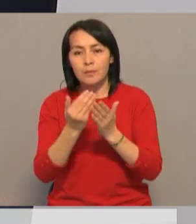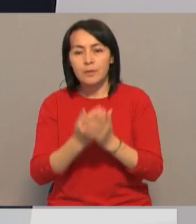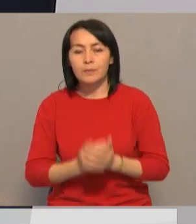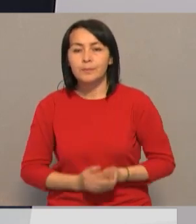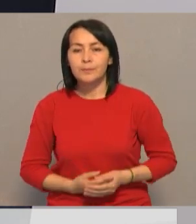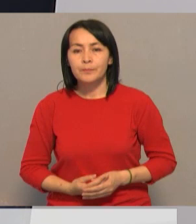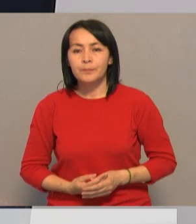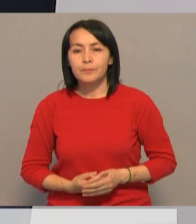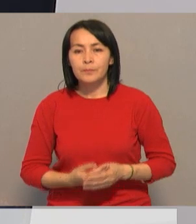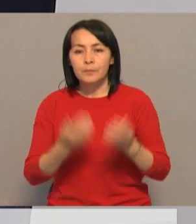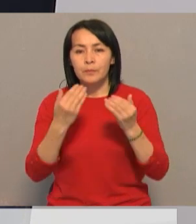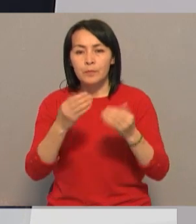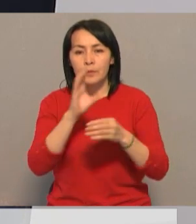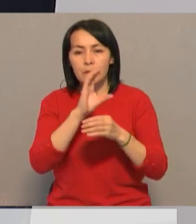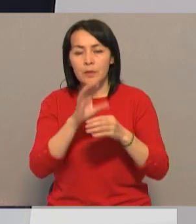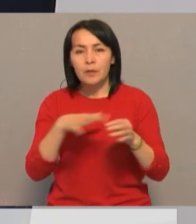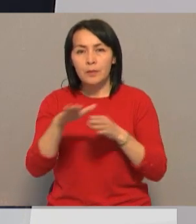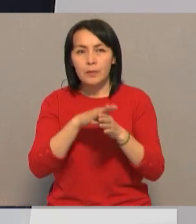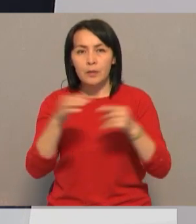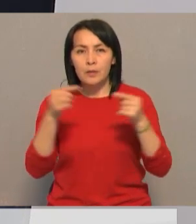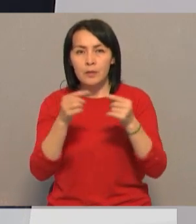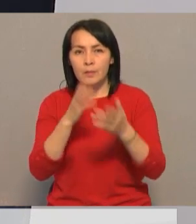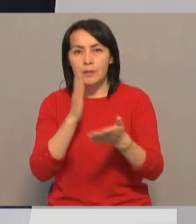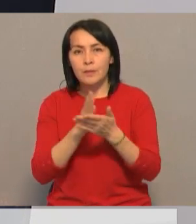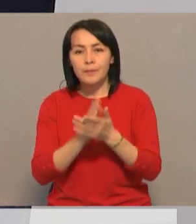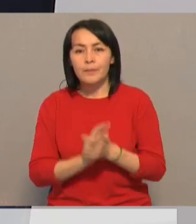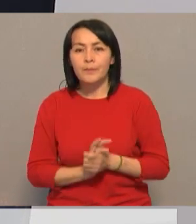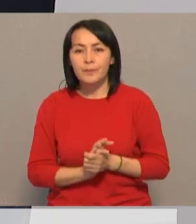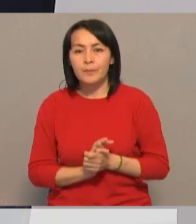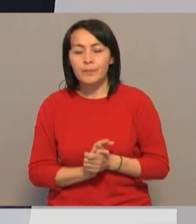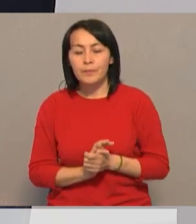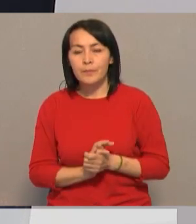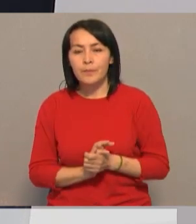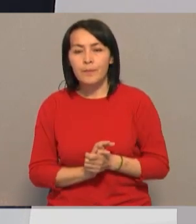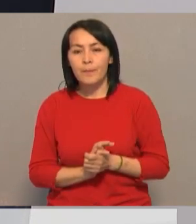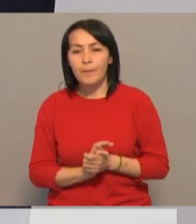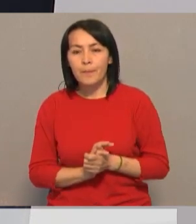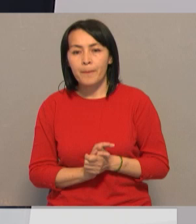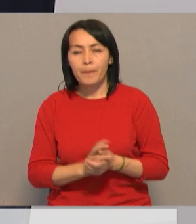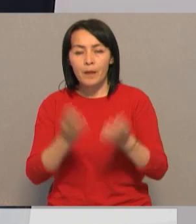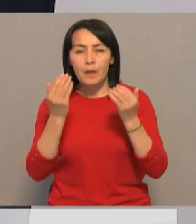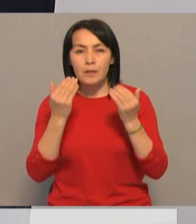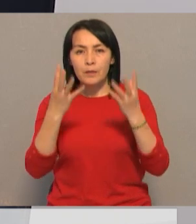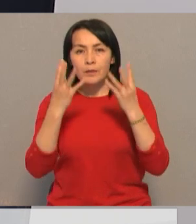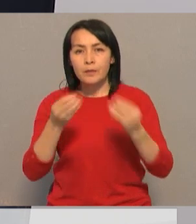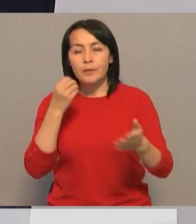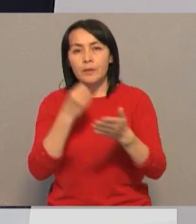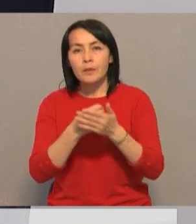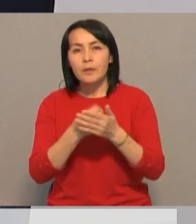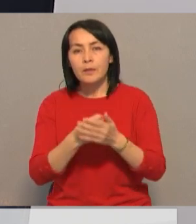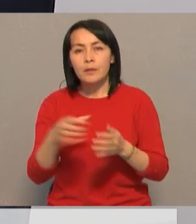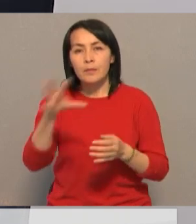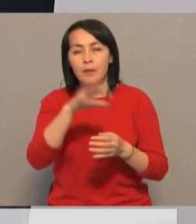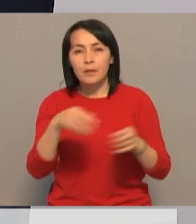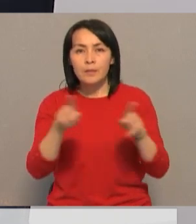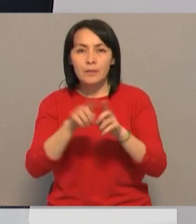кезекте қаржыландыруды мына шығарғанын бәрін соған ориентир жасап отырамыз. Ал қазірге дейін біз мына кіммен Ниязалмен уже сендер нен